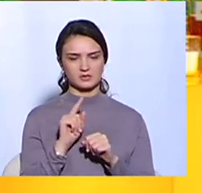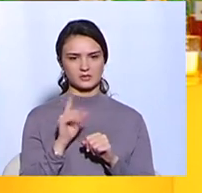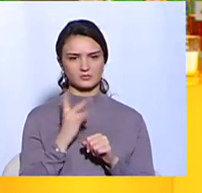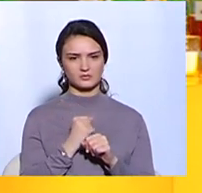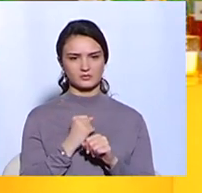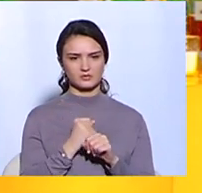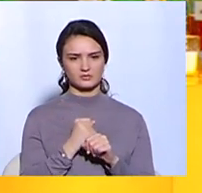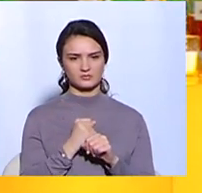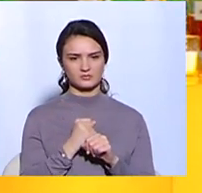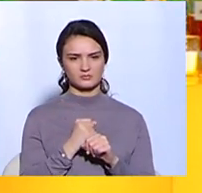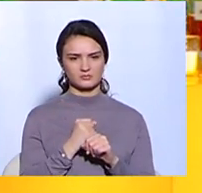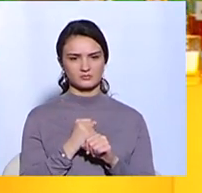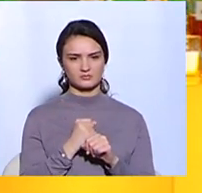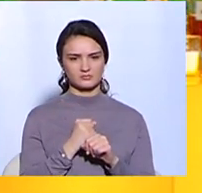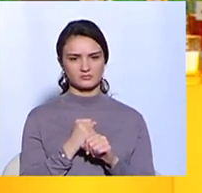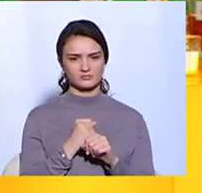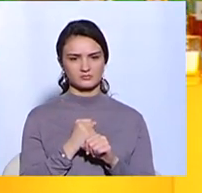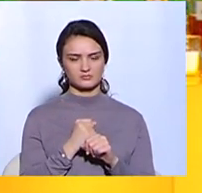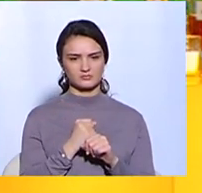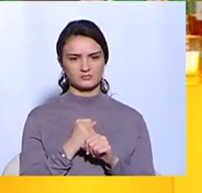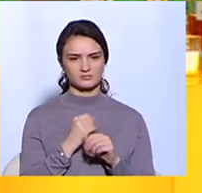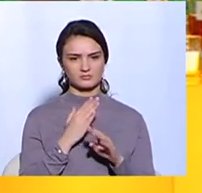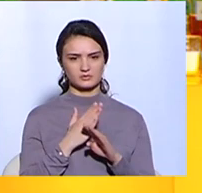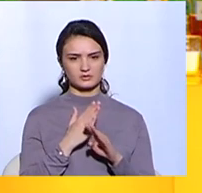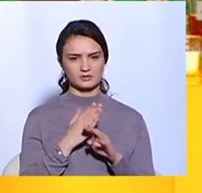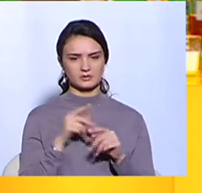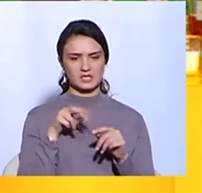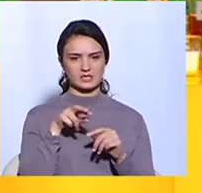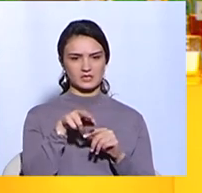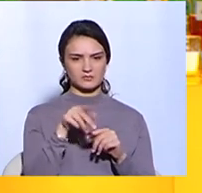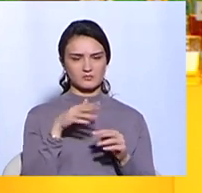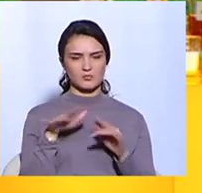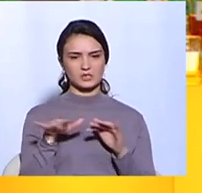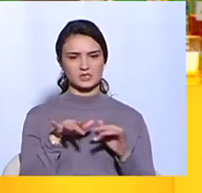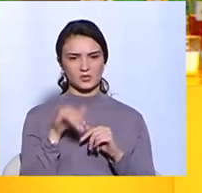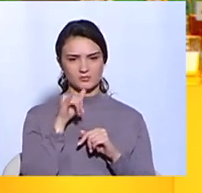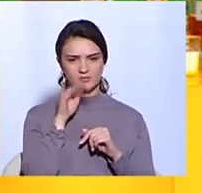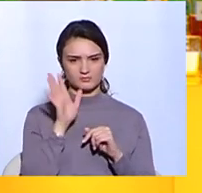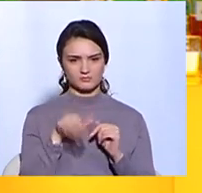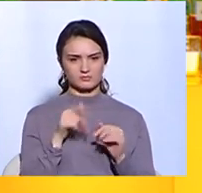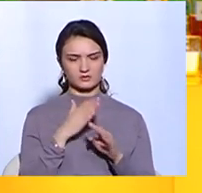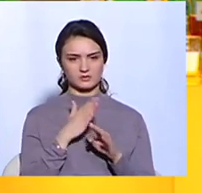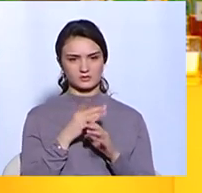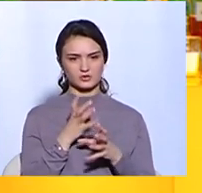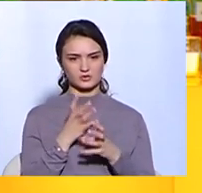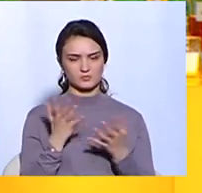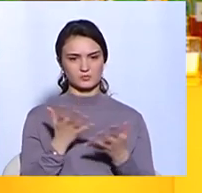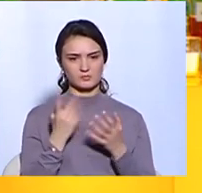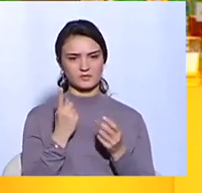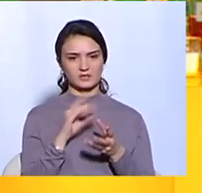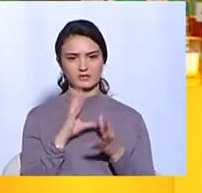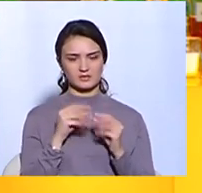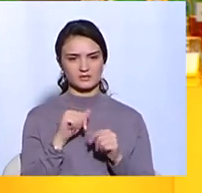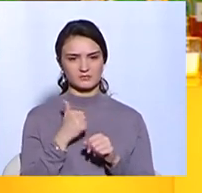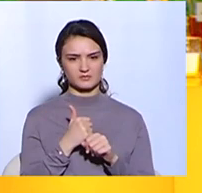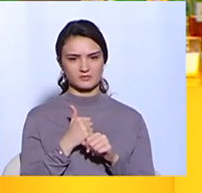დავიცვათ. თუმცა არსებობს ზოგადი წესები, როდესაც გადაადგილების უნარი, მოძრაობის უნარი გარკვეულად არის შეზღუდული. პირველი და ყველაზე